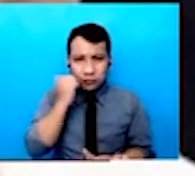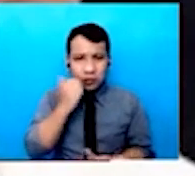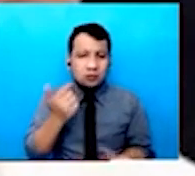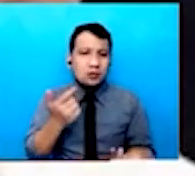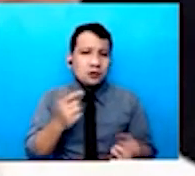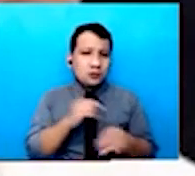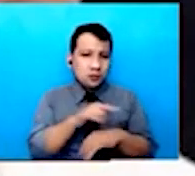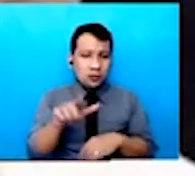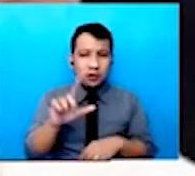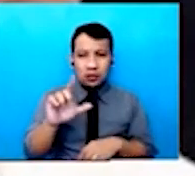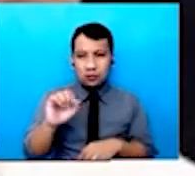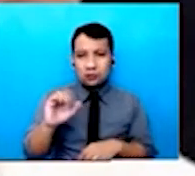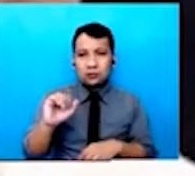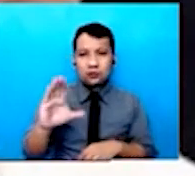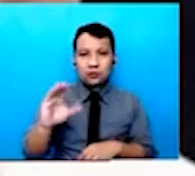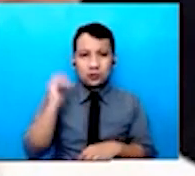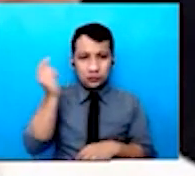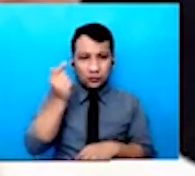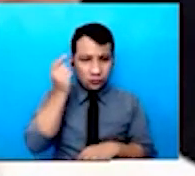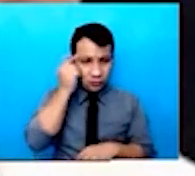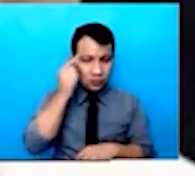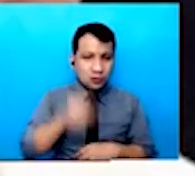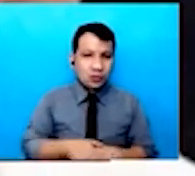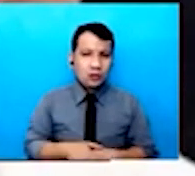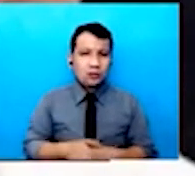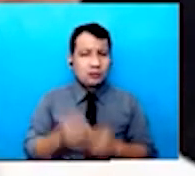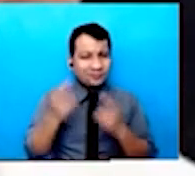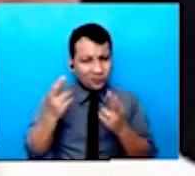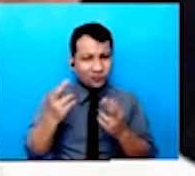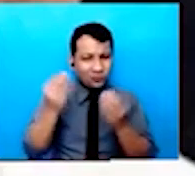local government unit. Mm-hmm. So sana naman,